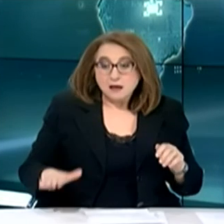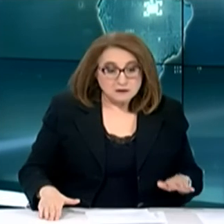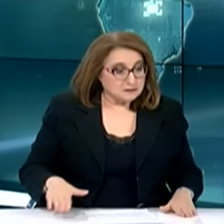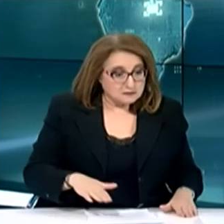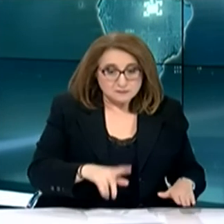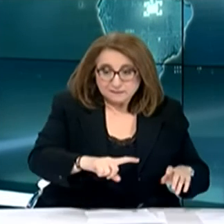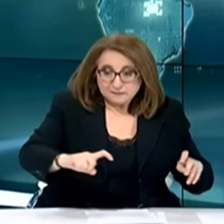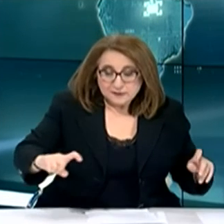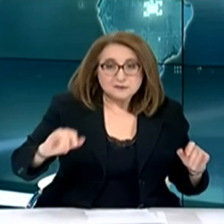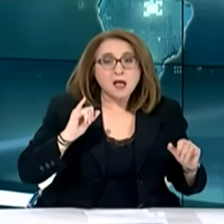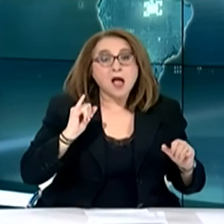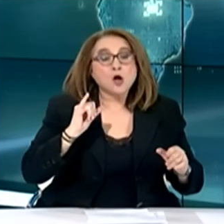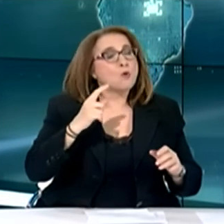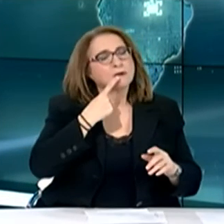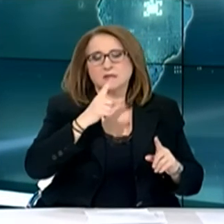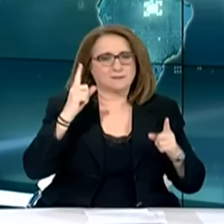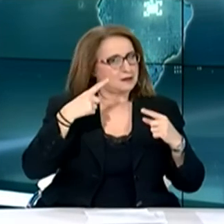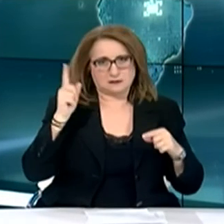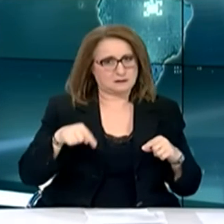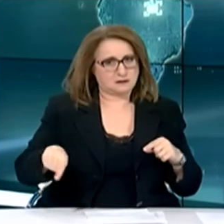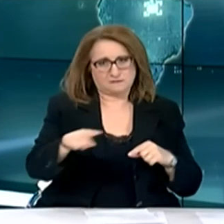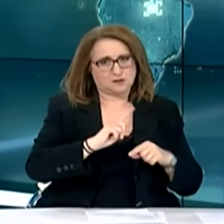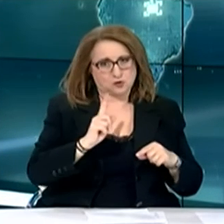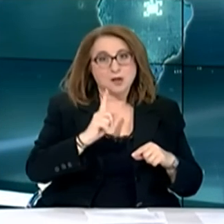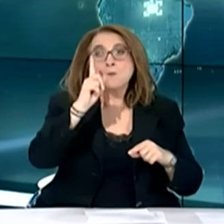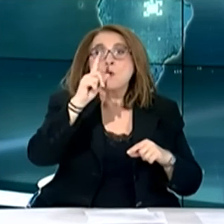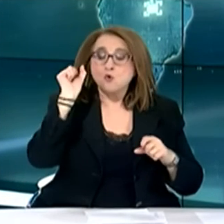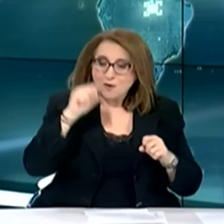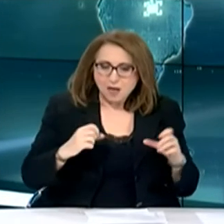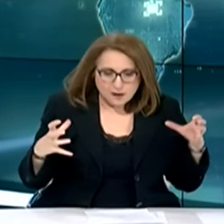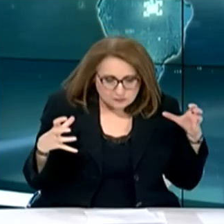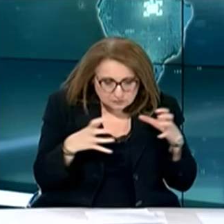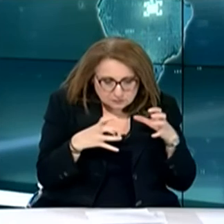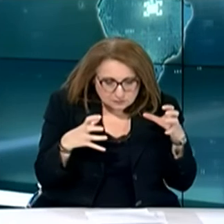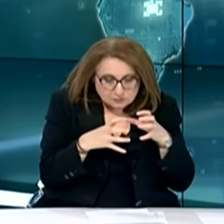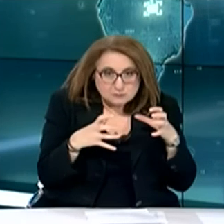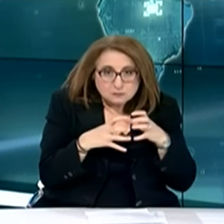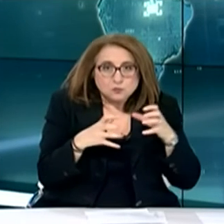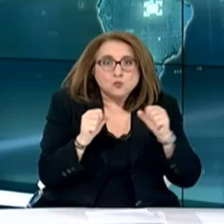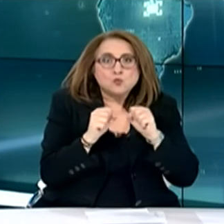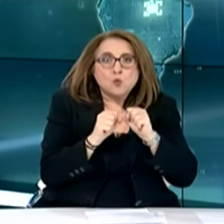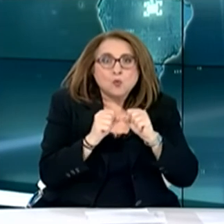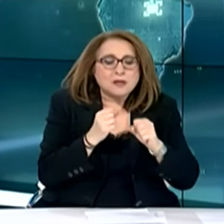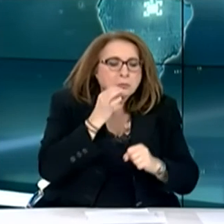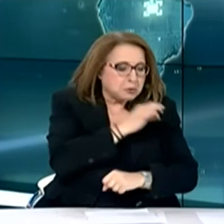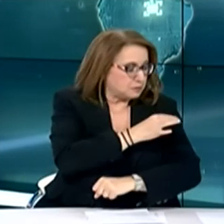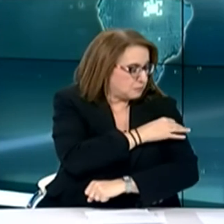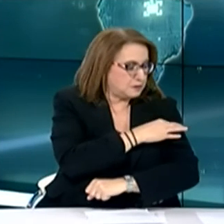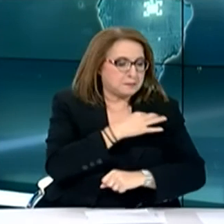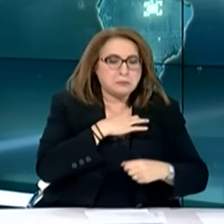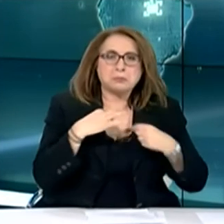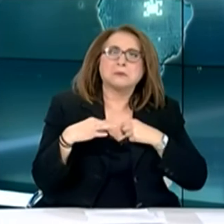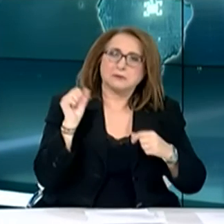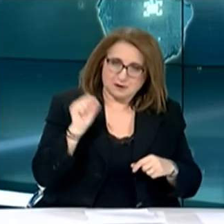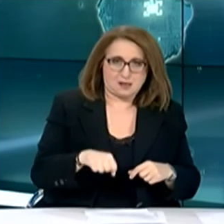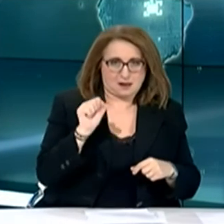σε ιδιαίτερα στενό συγχρονισμό μπορεί να επισυμβαίνει σε κλειστούς χώρους. Εκεί χρειάζεται λοιπόν μια ιδιαίτερη προσοχή και θεωρώ